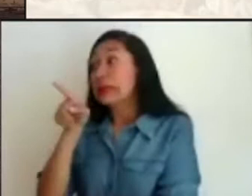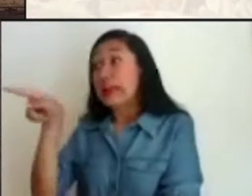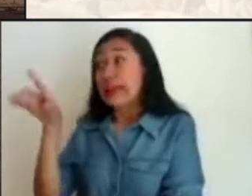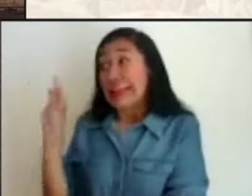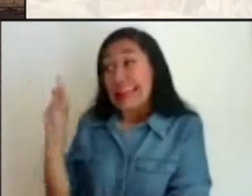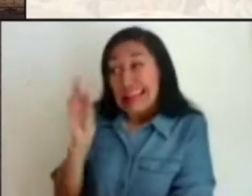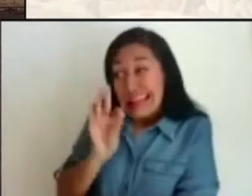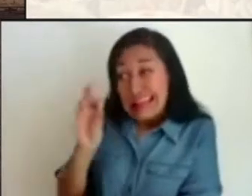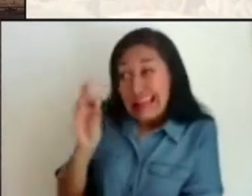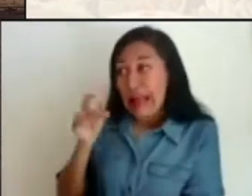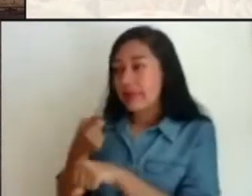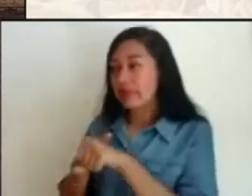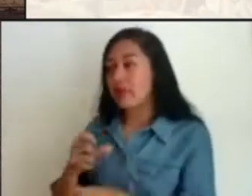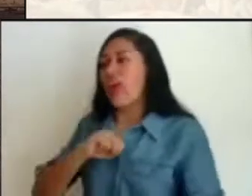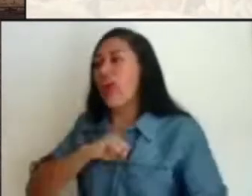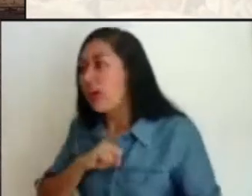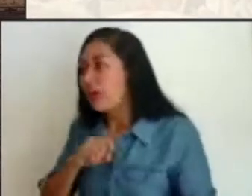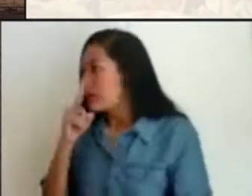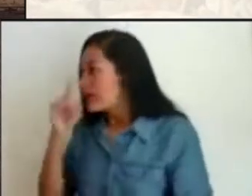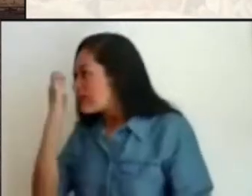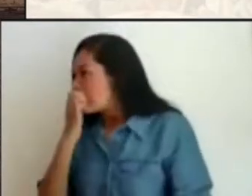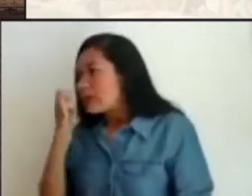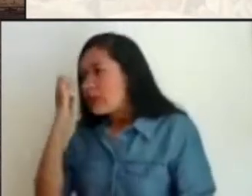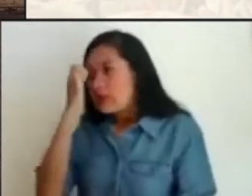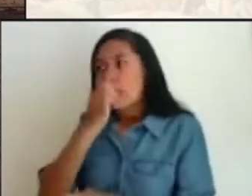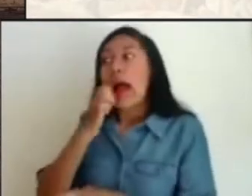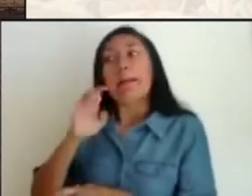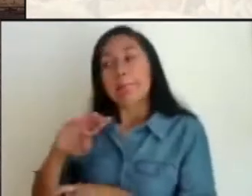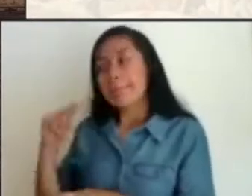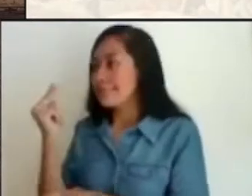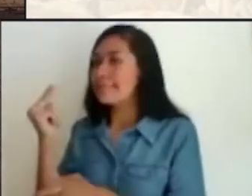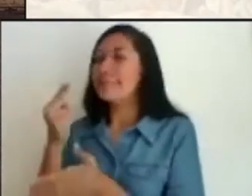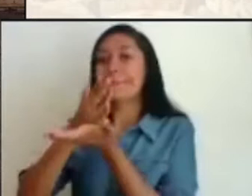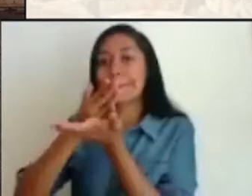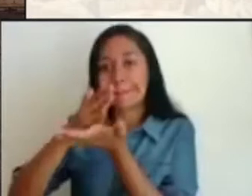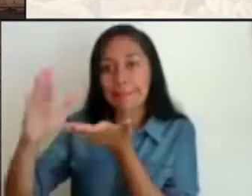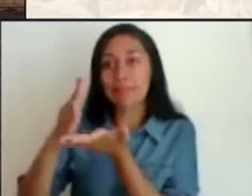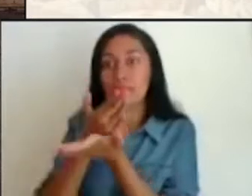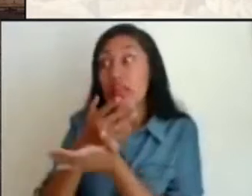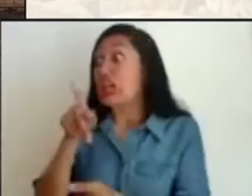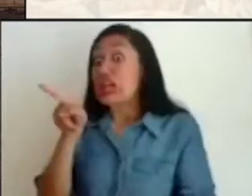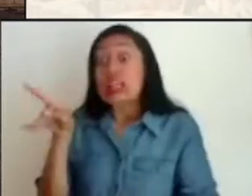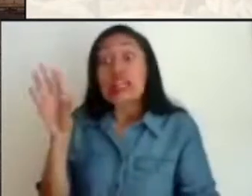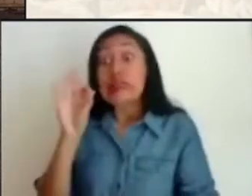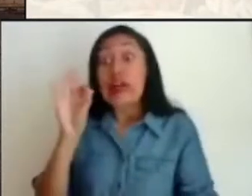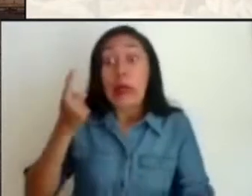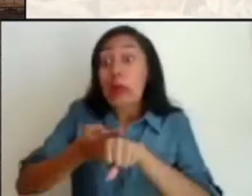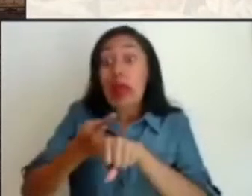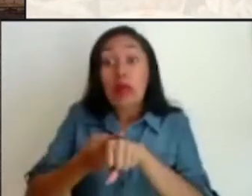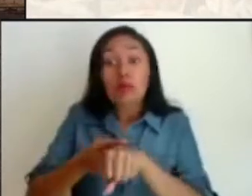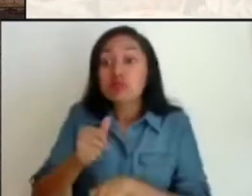partir de alguien que llegara ya con ella, pero sin mostrar todavía los síntomas. Este es el lazareto